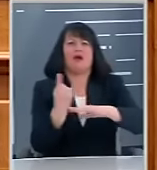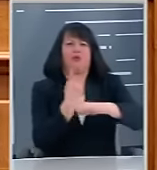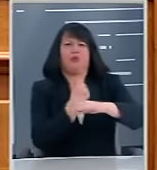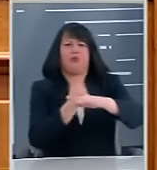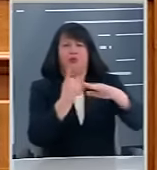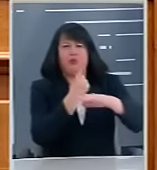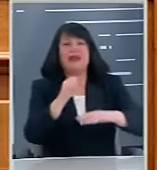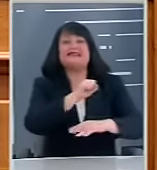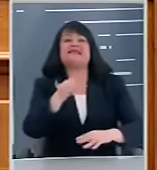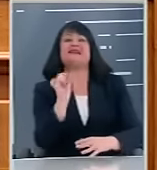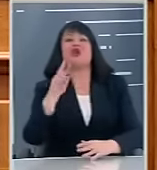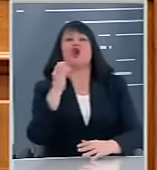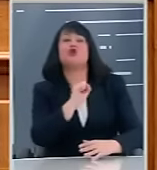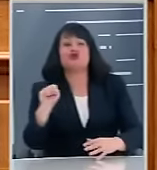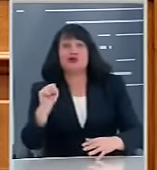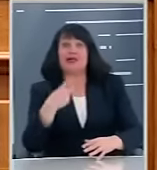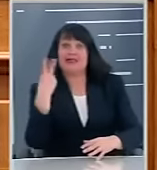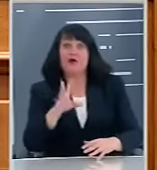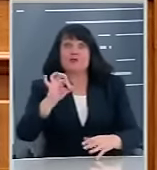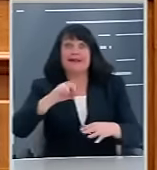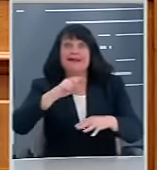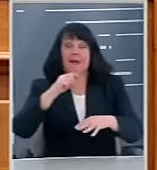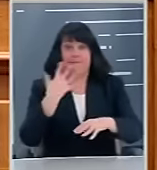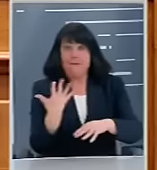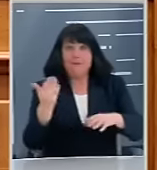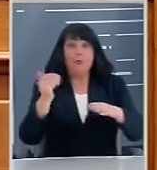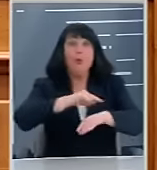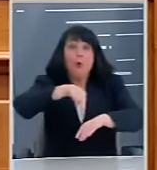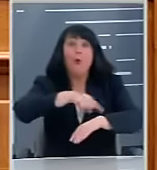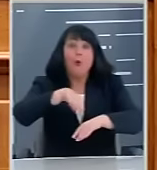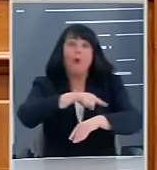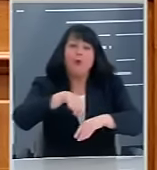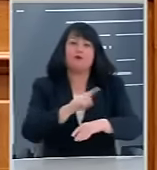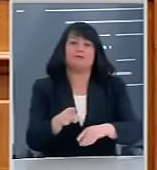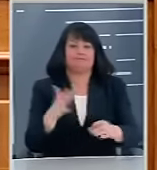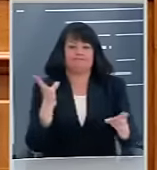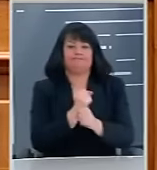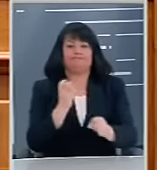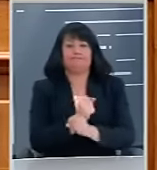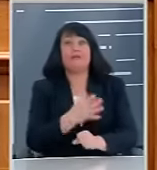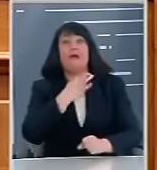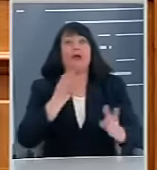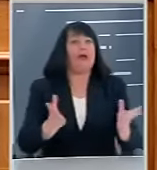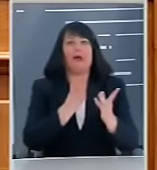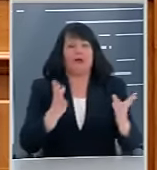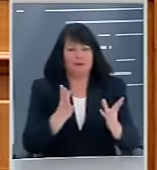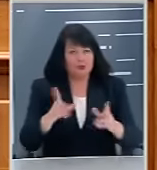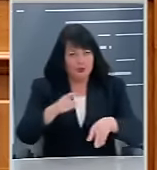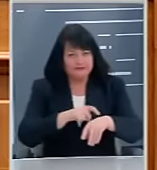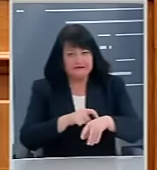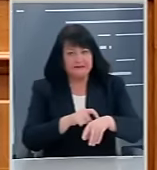στη Σύρο 255 ώρες. Έχουμε καταφέρει να αντιμετωπίσουμε περιστατικά που μέχρι